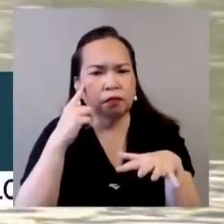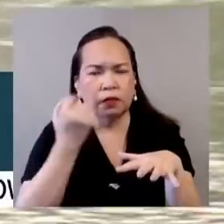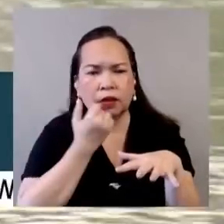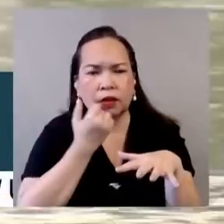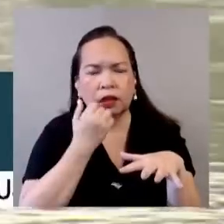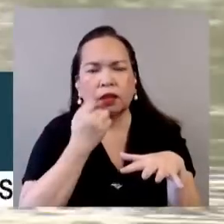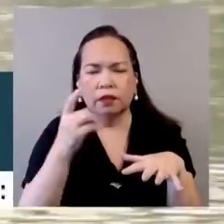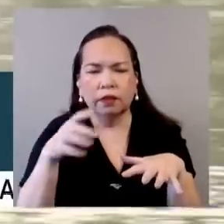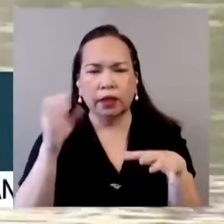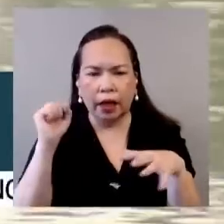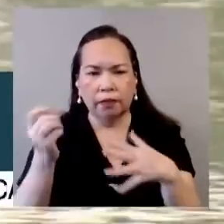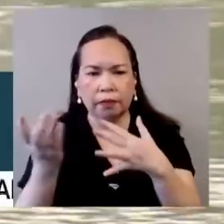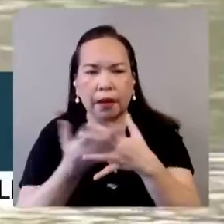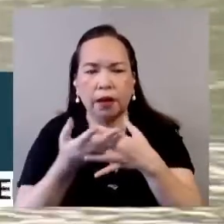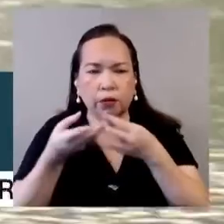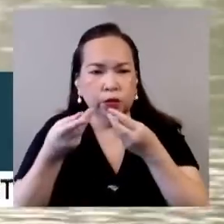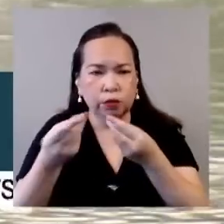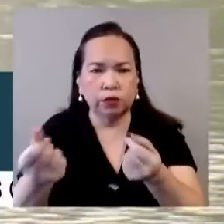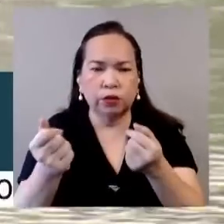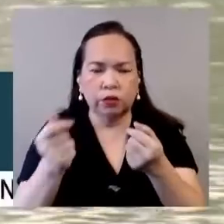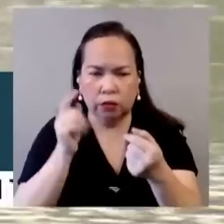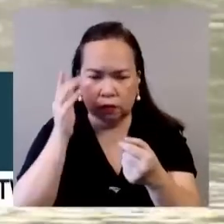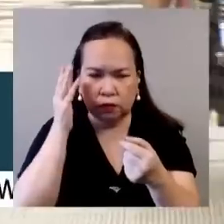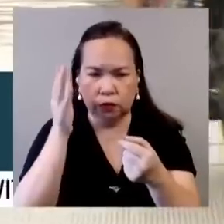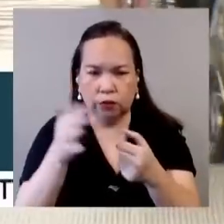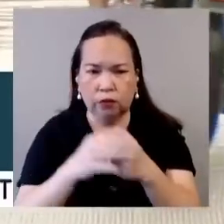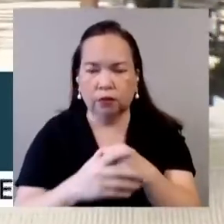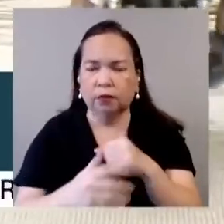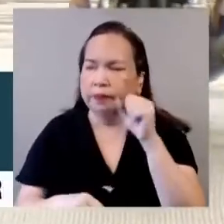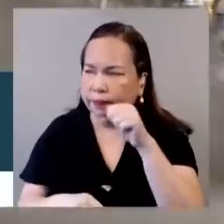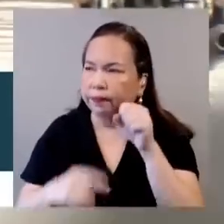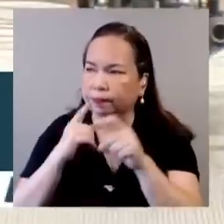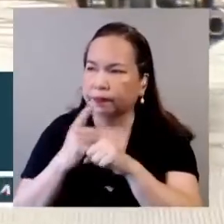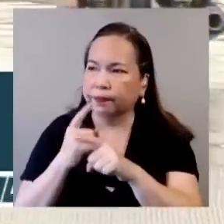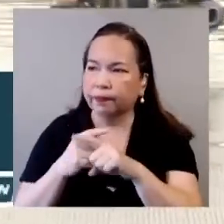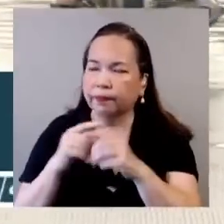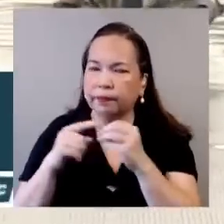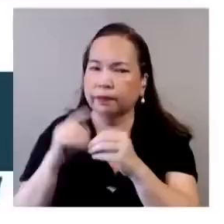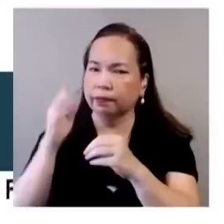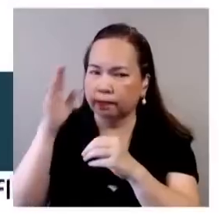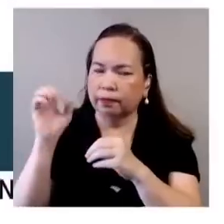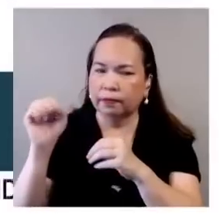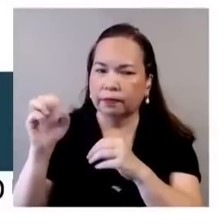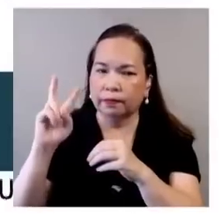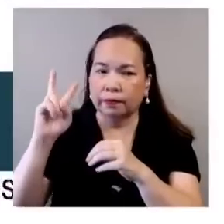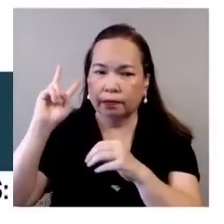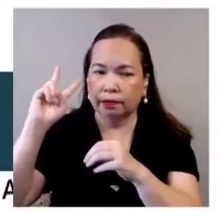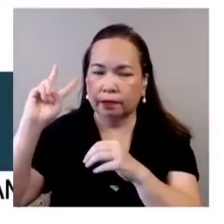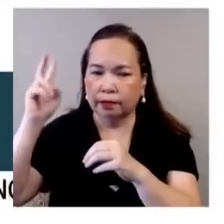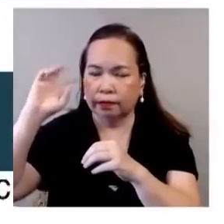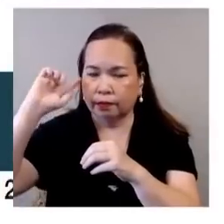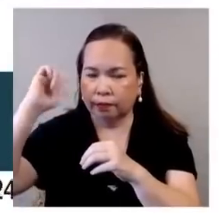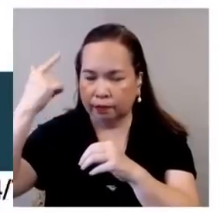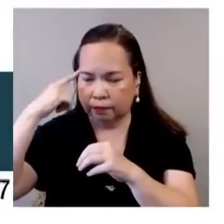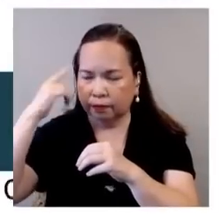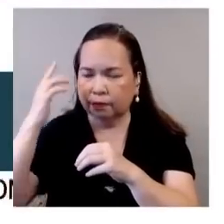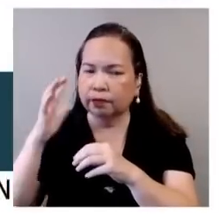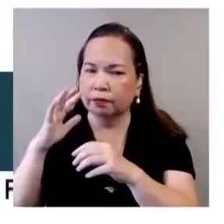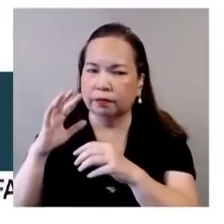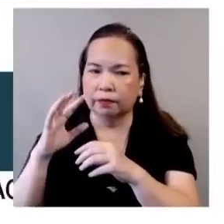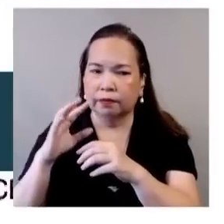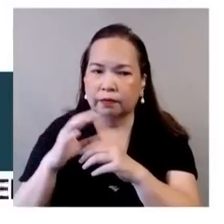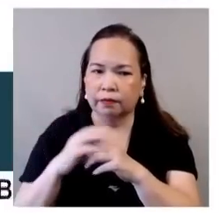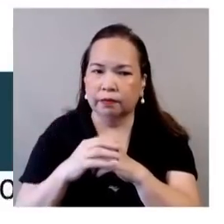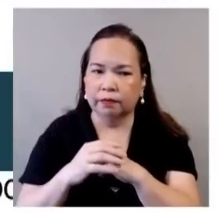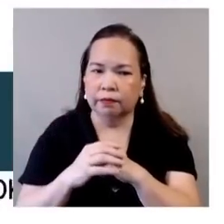na gawin sa in the future po. Opo, you're talking about the future, Vice Governor, kasi kayo na rin po nagsabi, diyan na po papunta